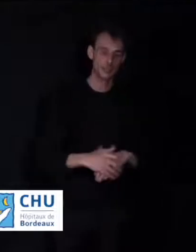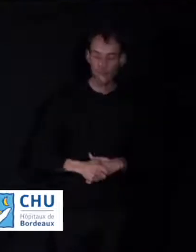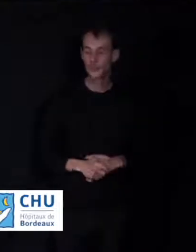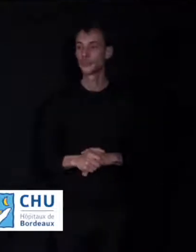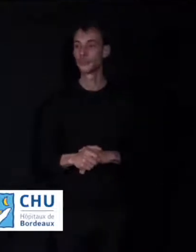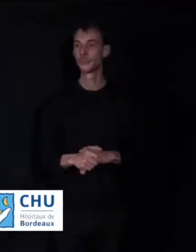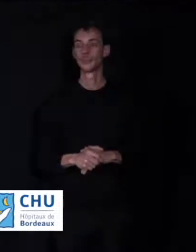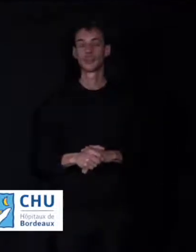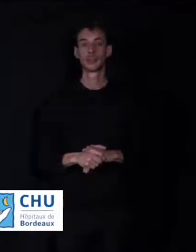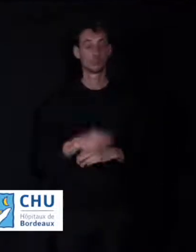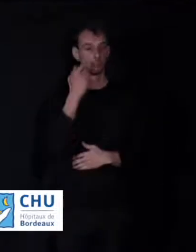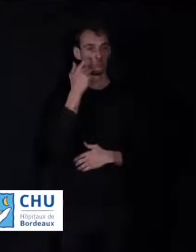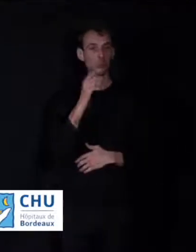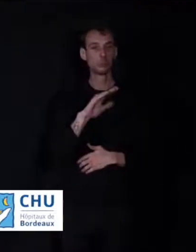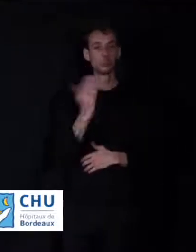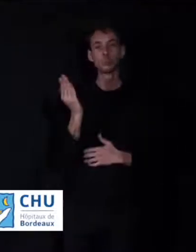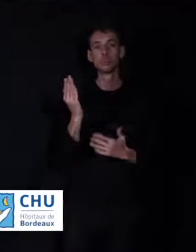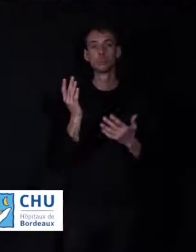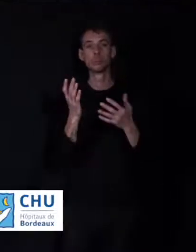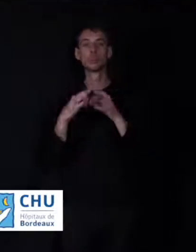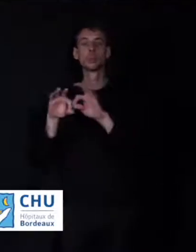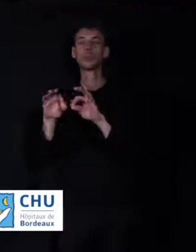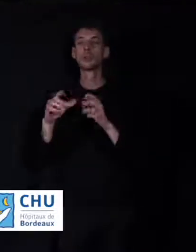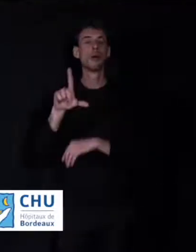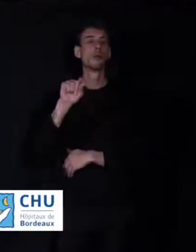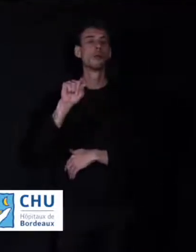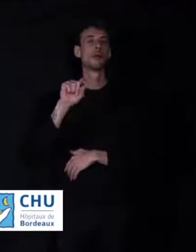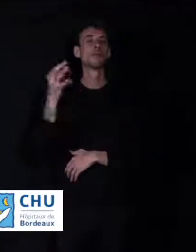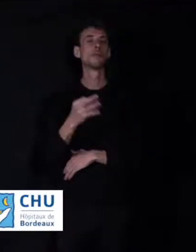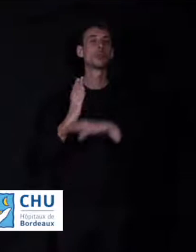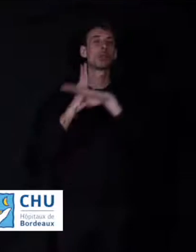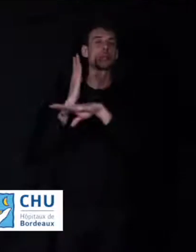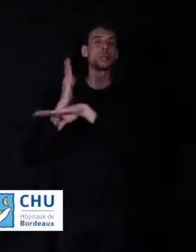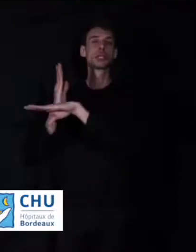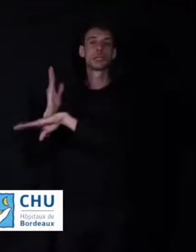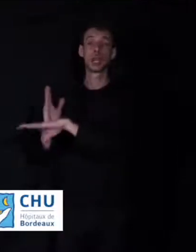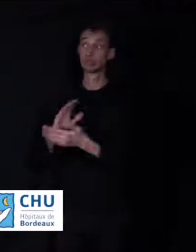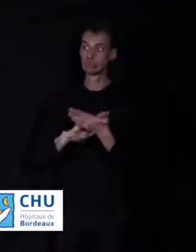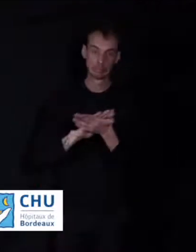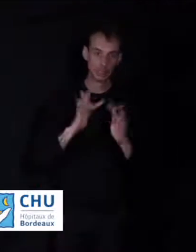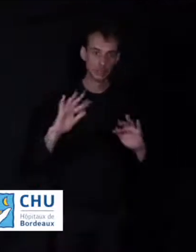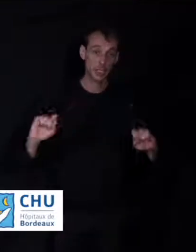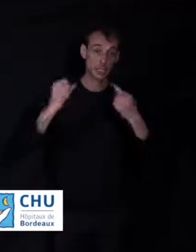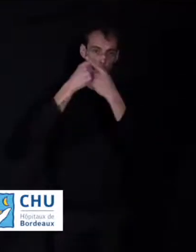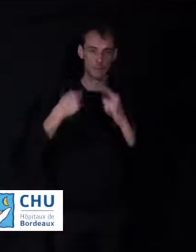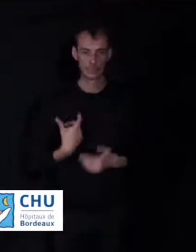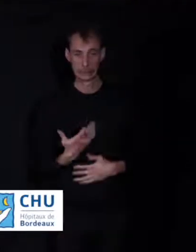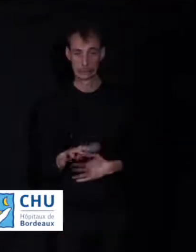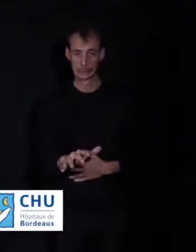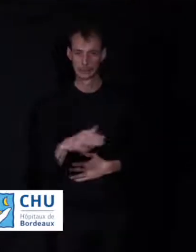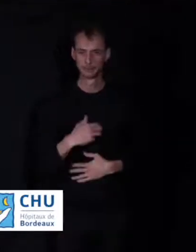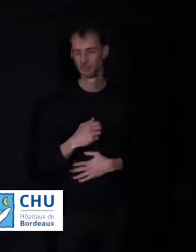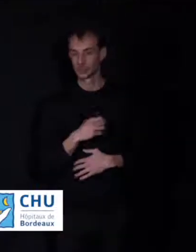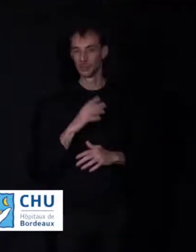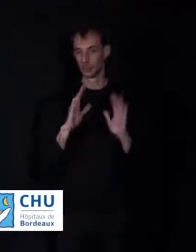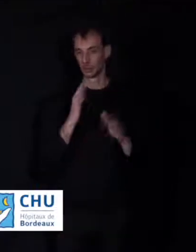regarde les pays qui sont au-delà de 20%, on va retrouver, alors excusez-moi, je ne suis pas très bon en géographie, je vais essayer de ne pas me tromper, mais on